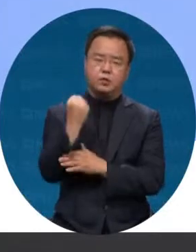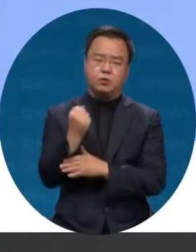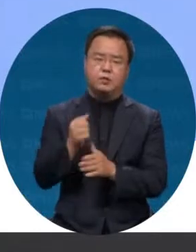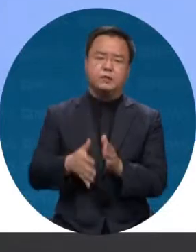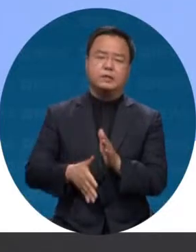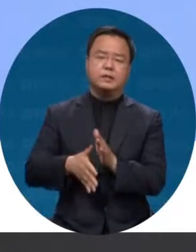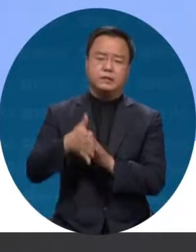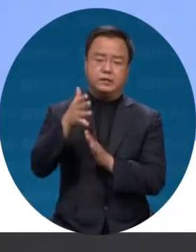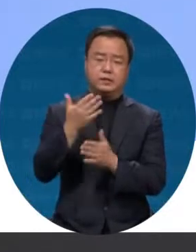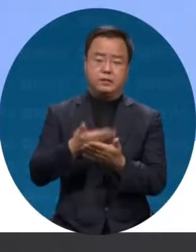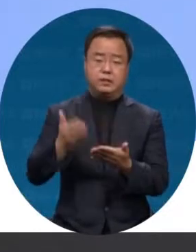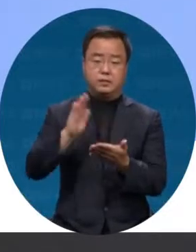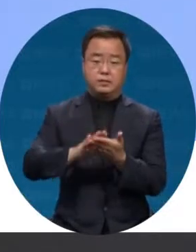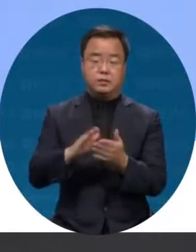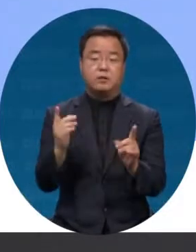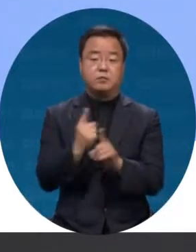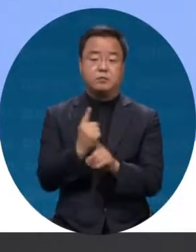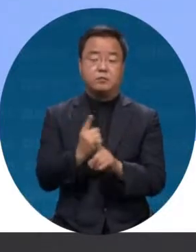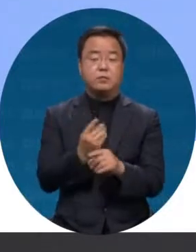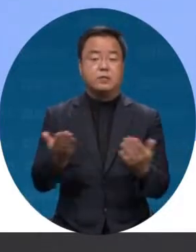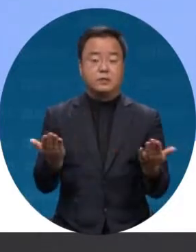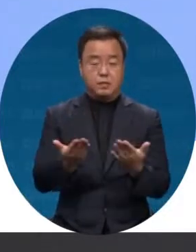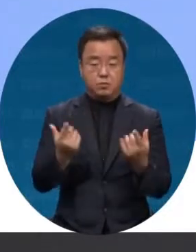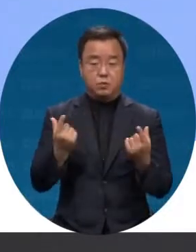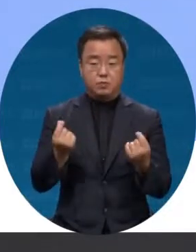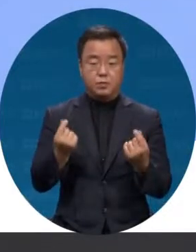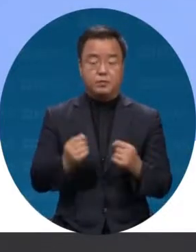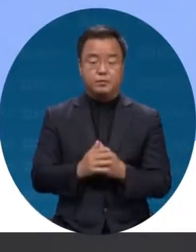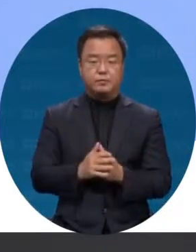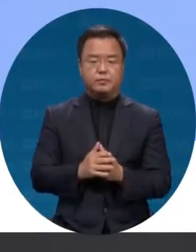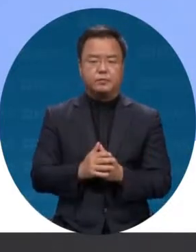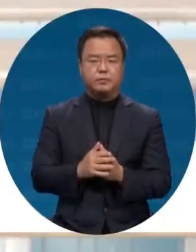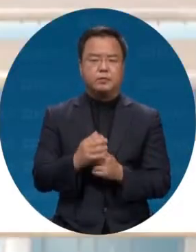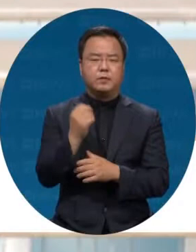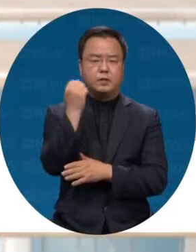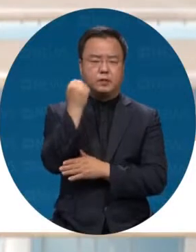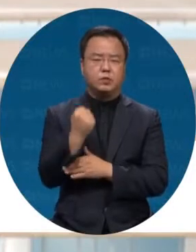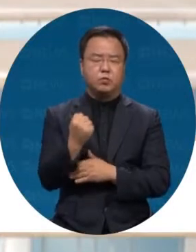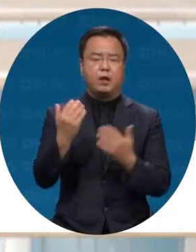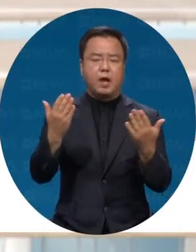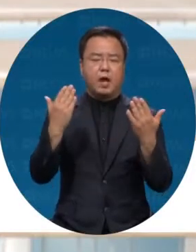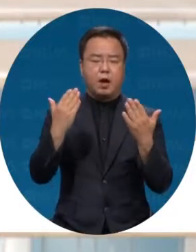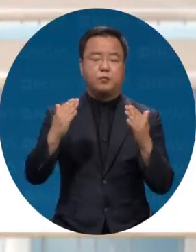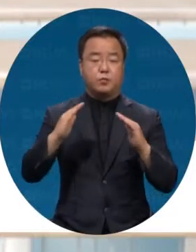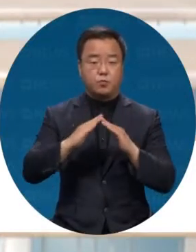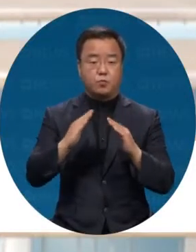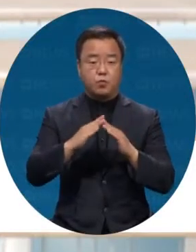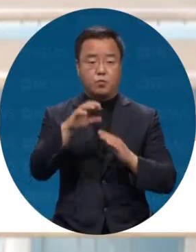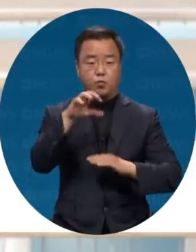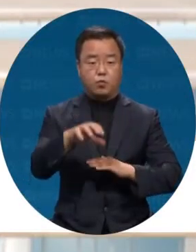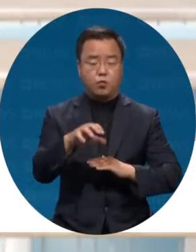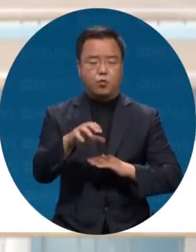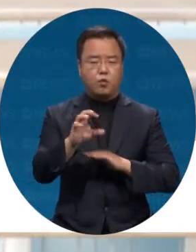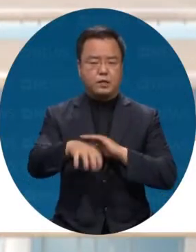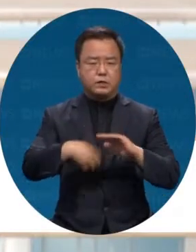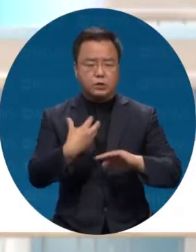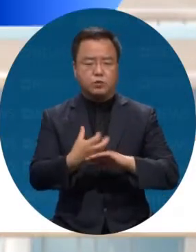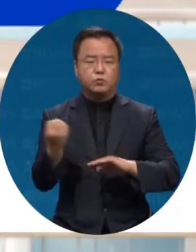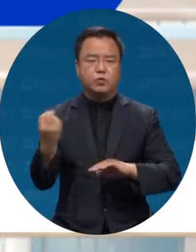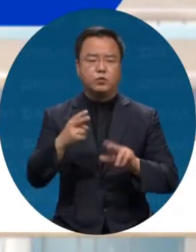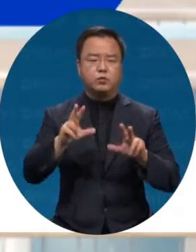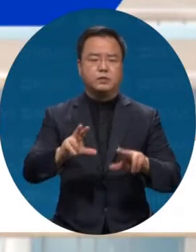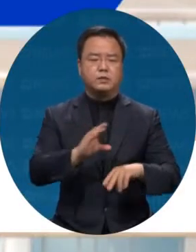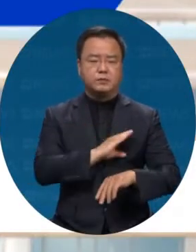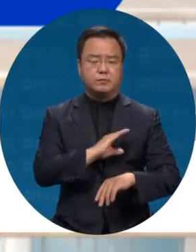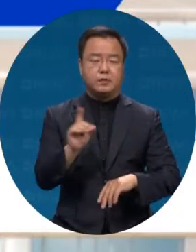사업으로 보면 됩니다 먼저 표를 간단히 보시죠 노후 교사 개축 에서 공간 혁신 그리고 지금 이름은